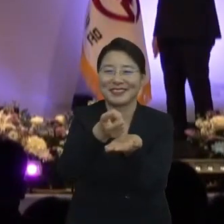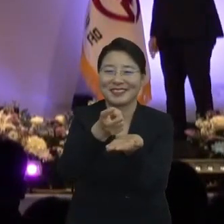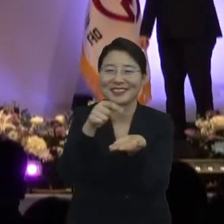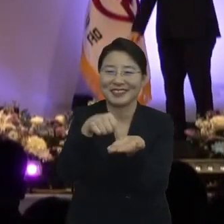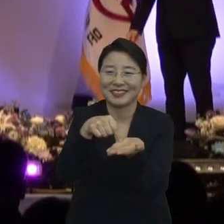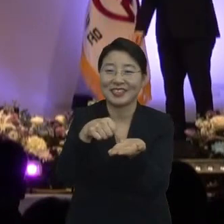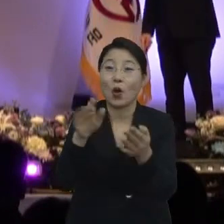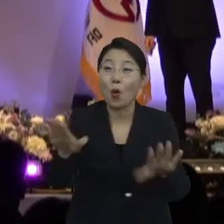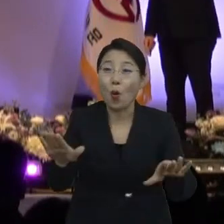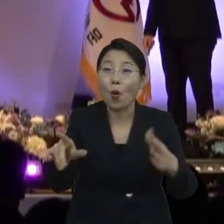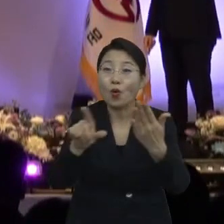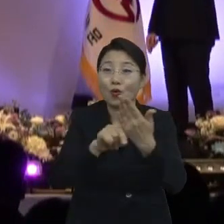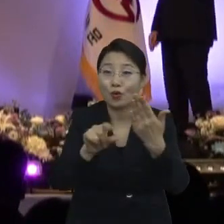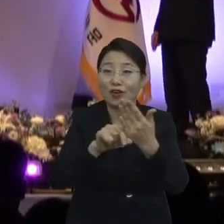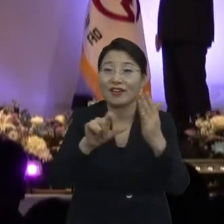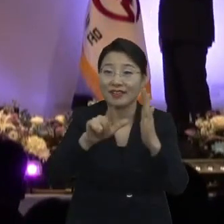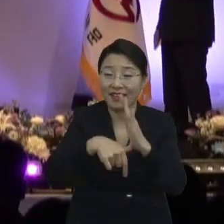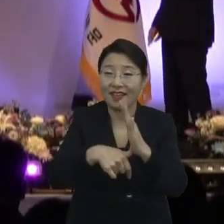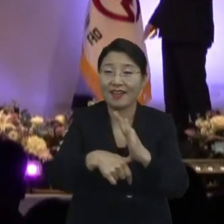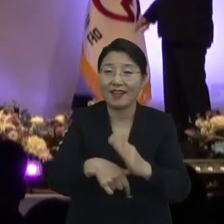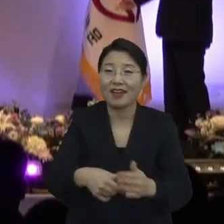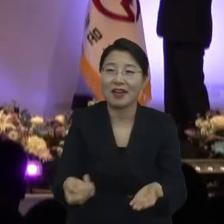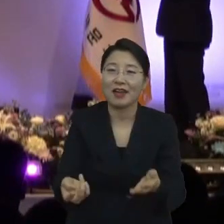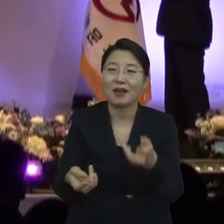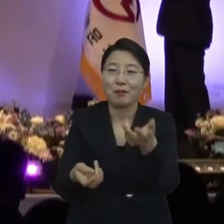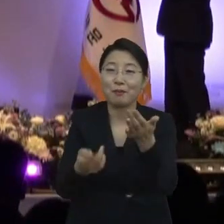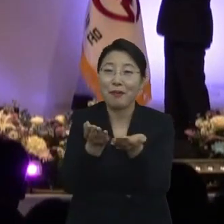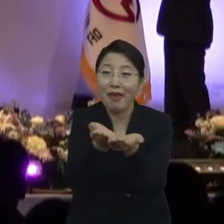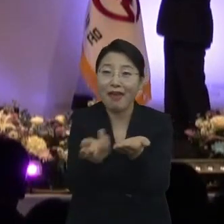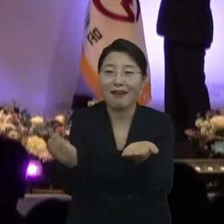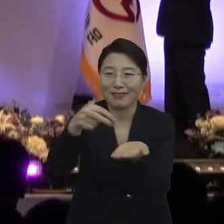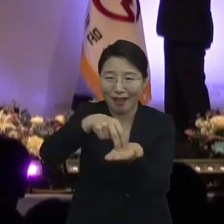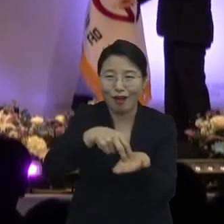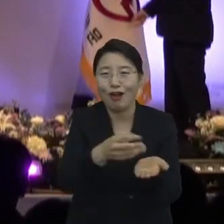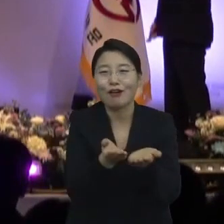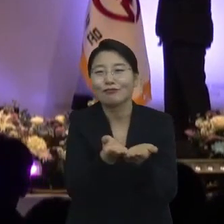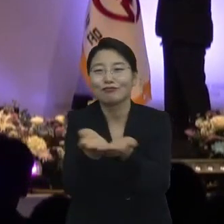올 9월이면 타실 수 있습니다.